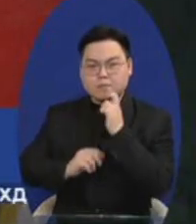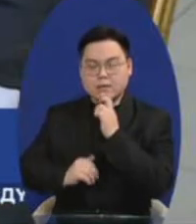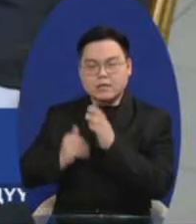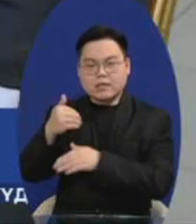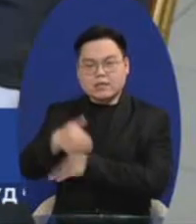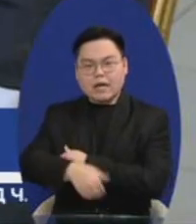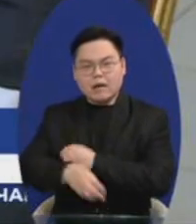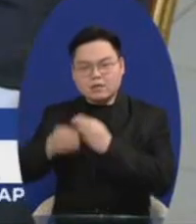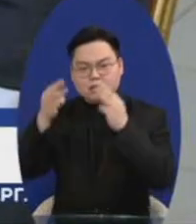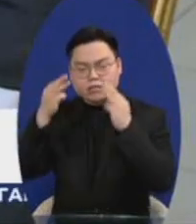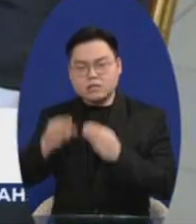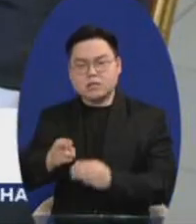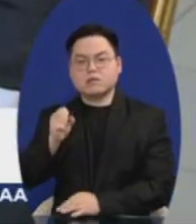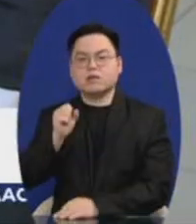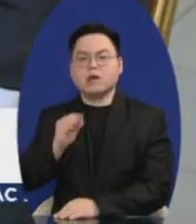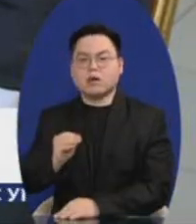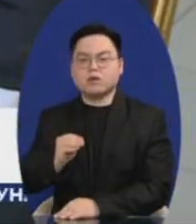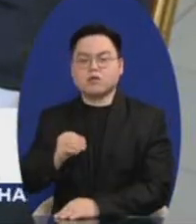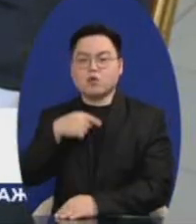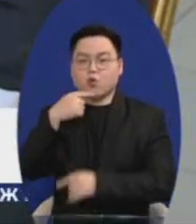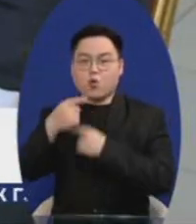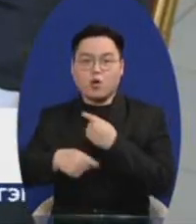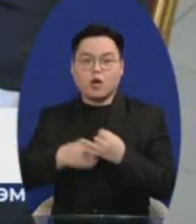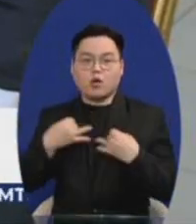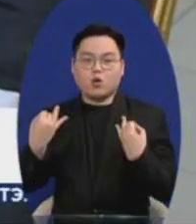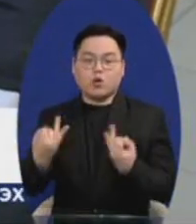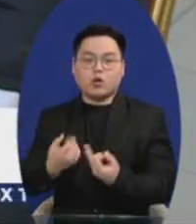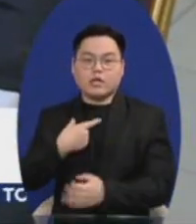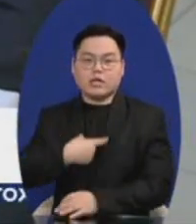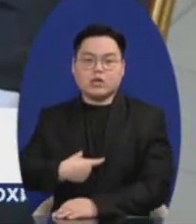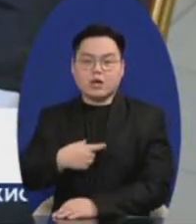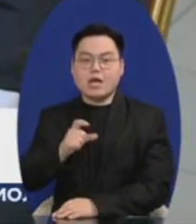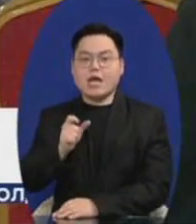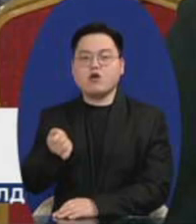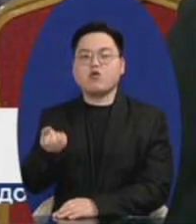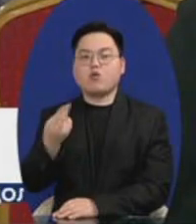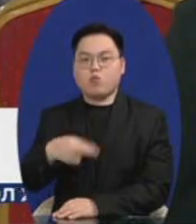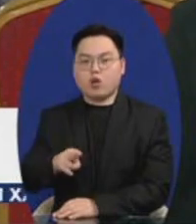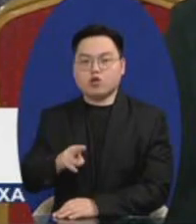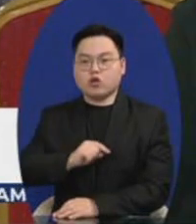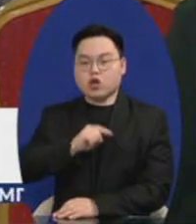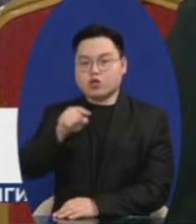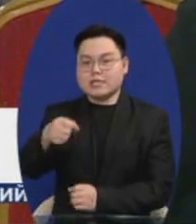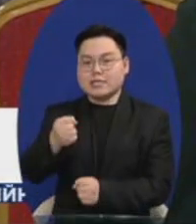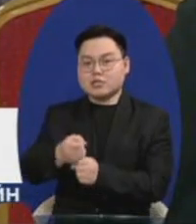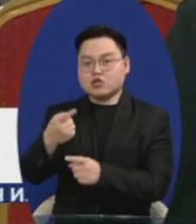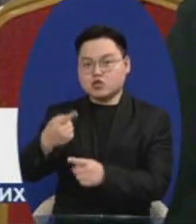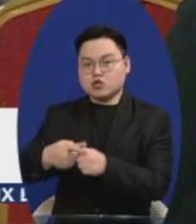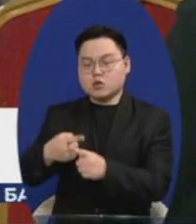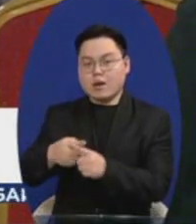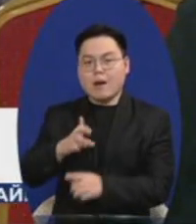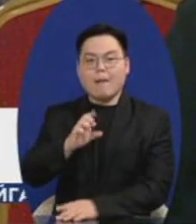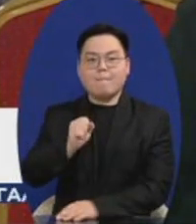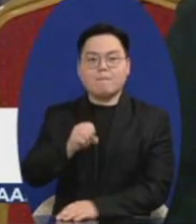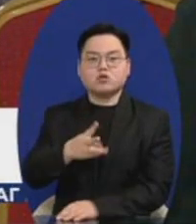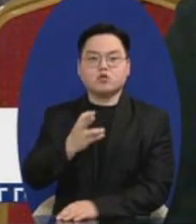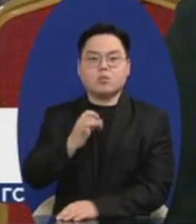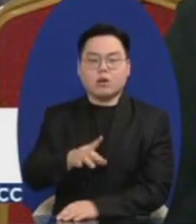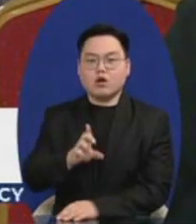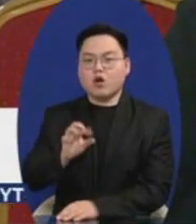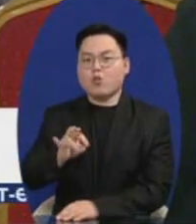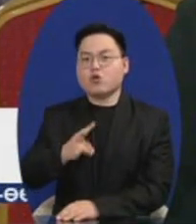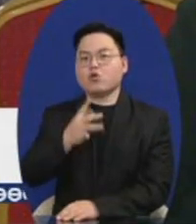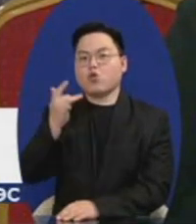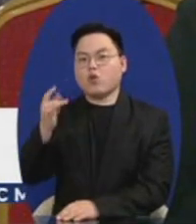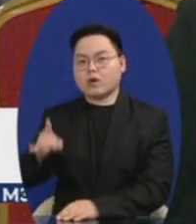талаар мэдээлэл өгөх зорилгоор улсын хурлын гишүүн Ямагийн их болд тойрогтой ажиллаж байна. За өчигдөрөө Борнуур болон Батцөмбөр сумын иргэдтэй